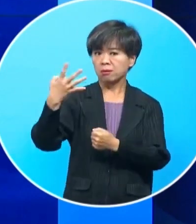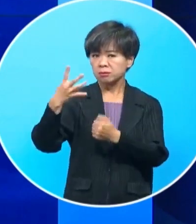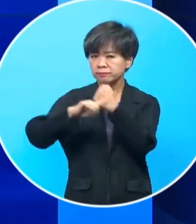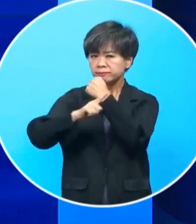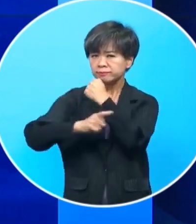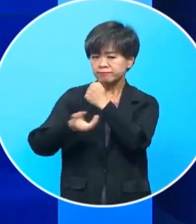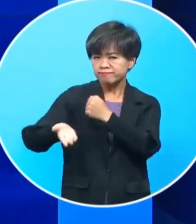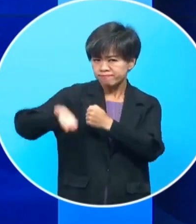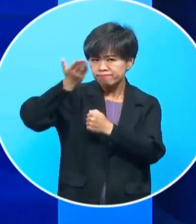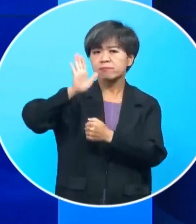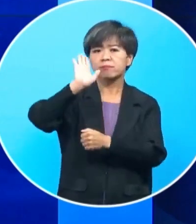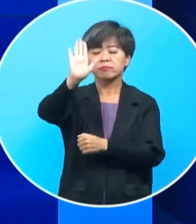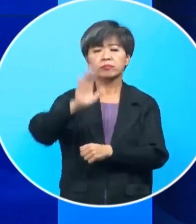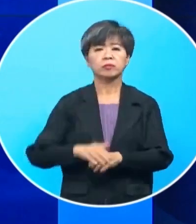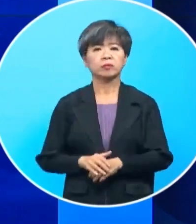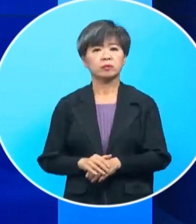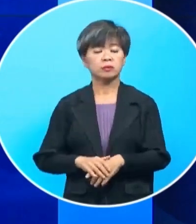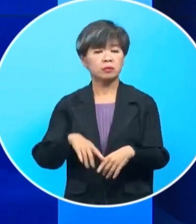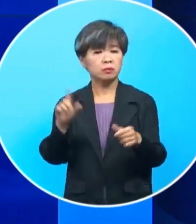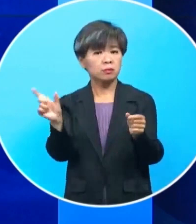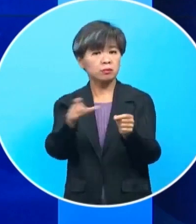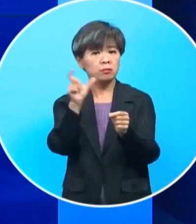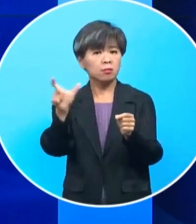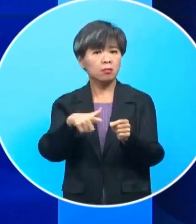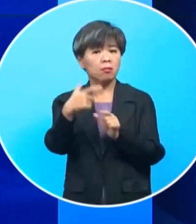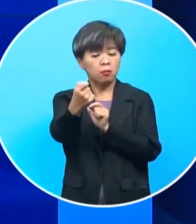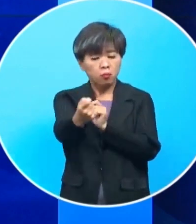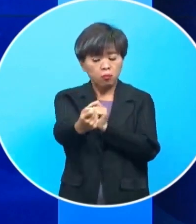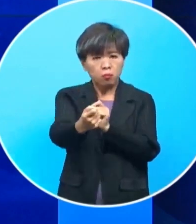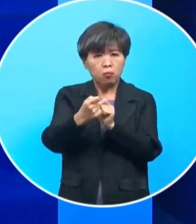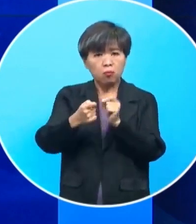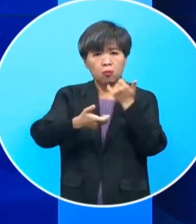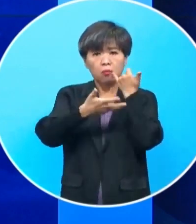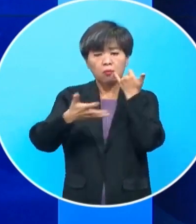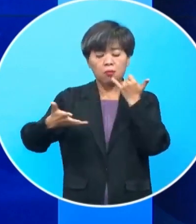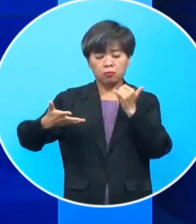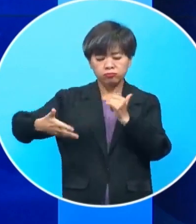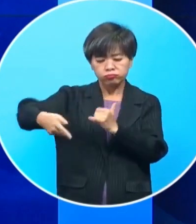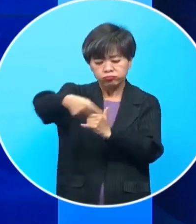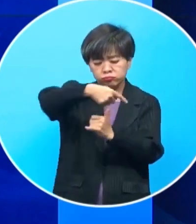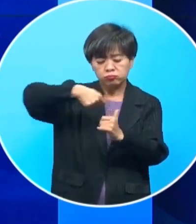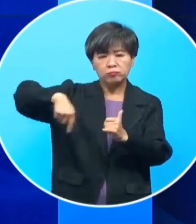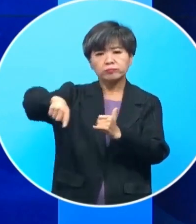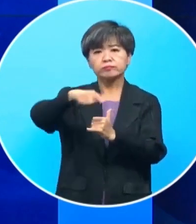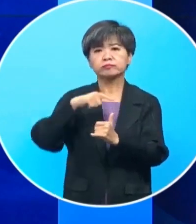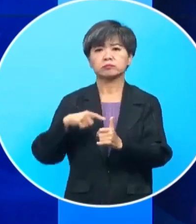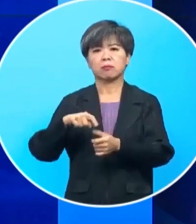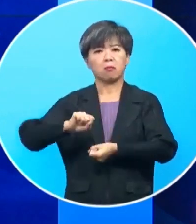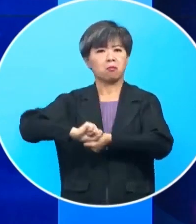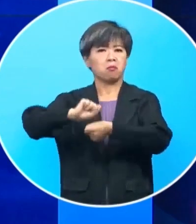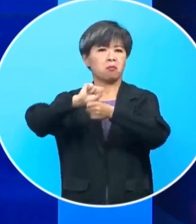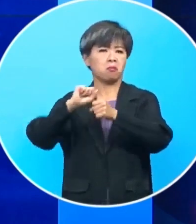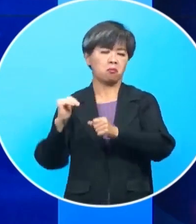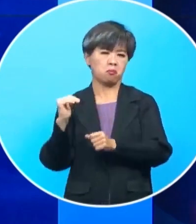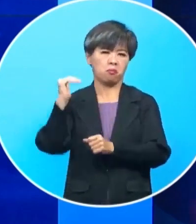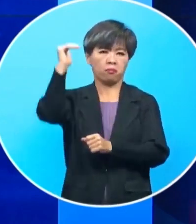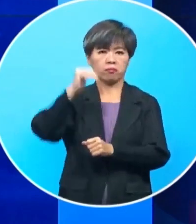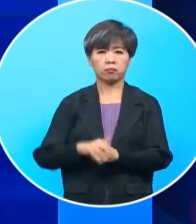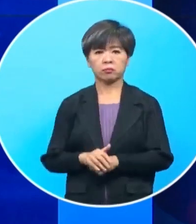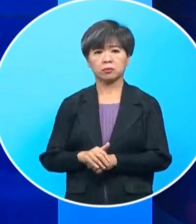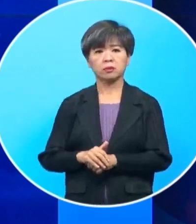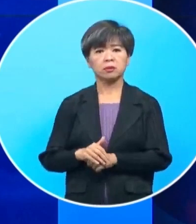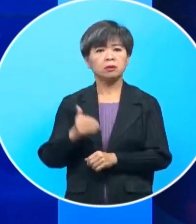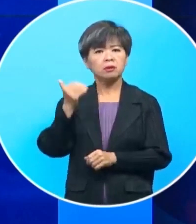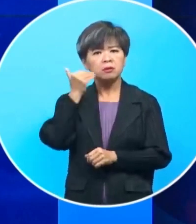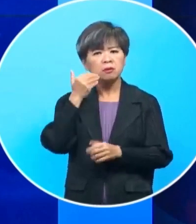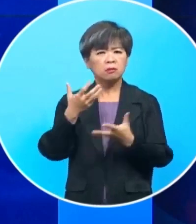高已经出现了。那随着台风逐渐的接近，台湾周围各个沿海的风浪也会进一步的增大，提醒大家如果没有必